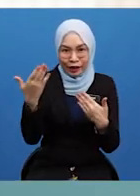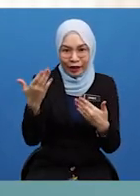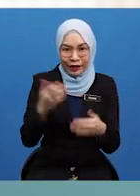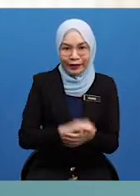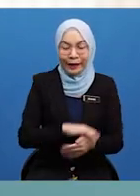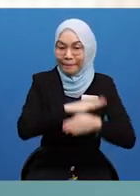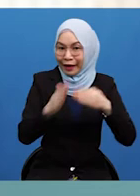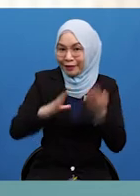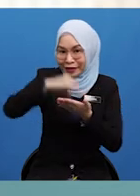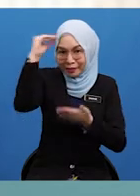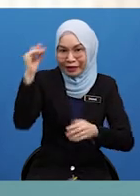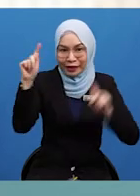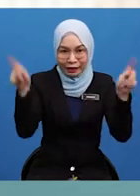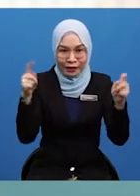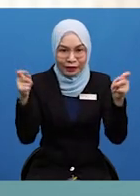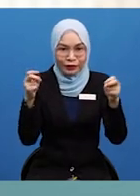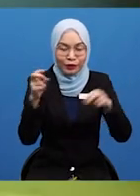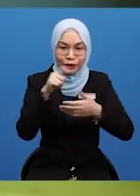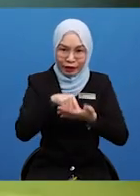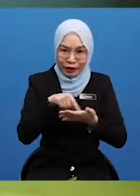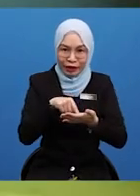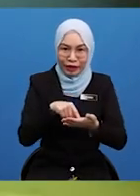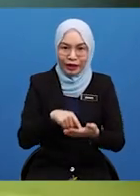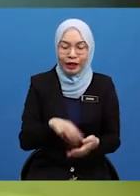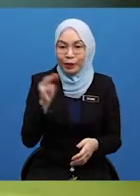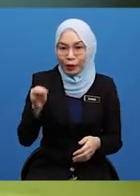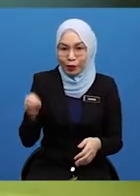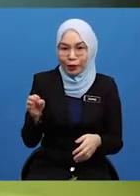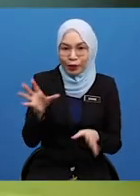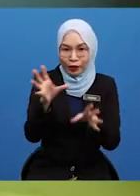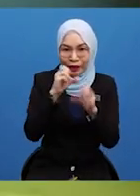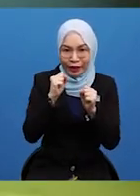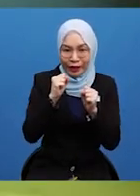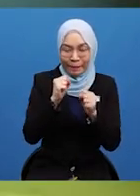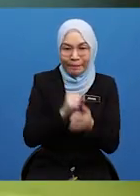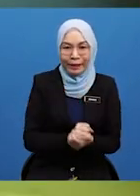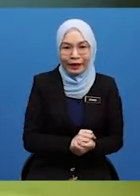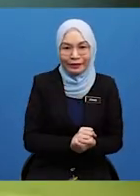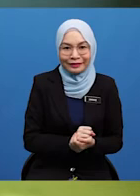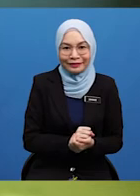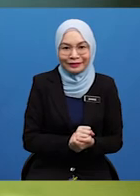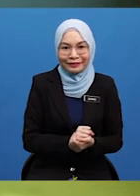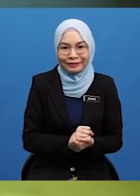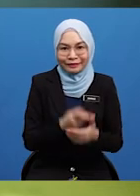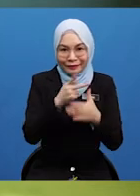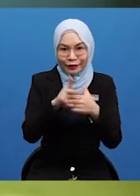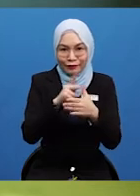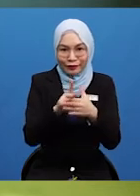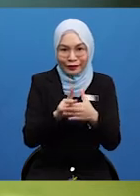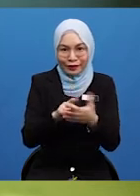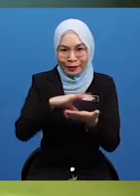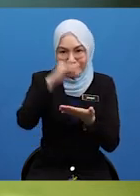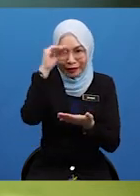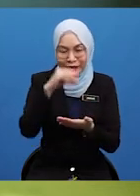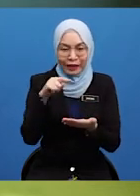selepas mempelajari tajuk ini murid-murid dapat mengaplikasikan dan